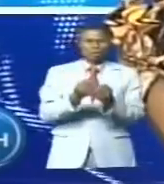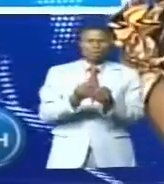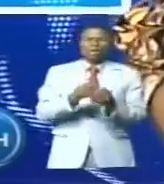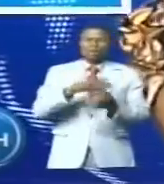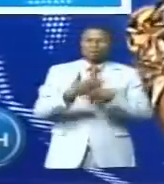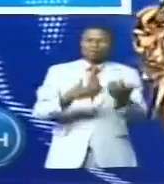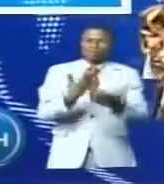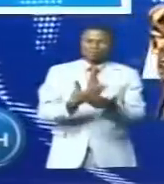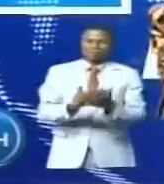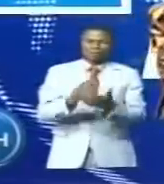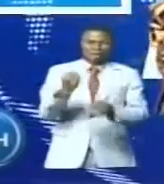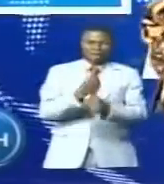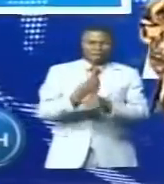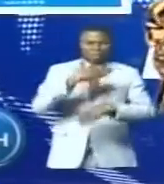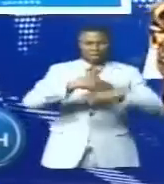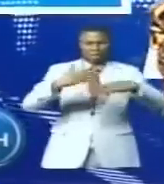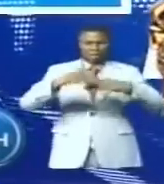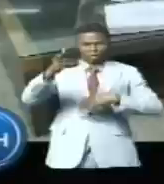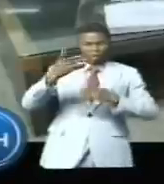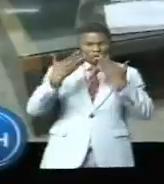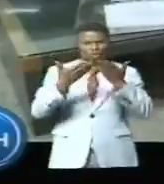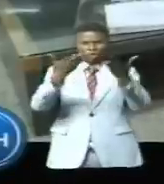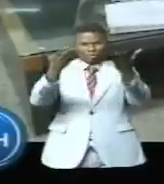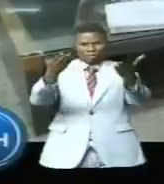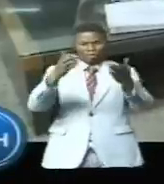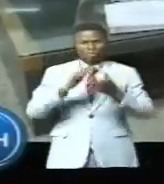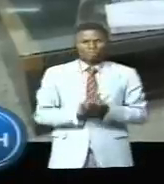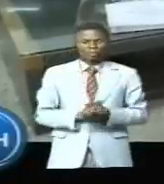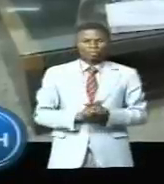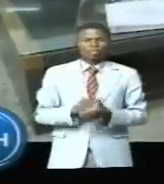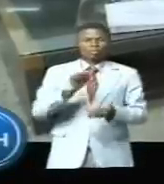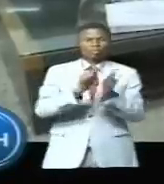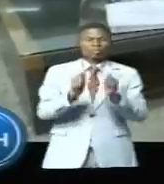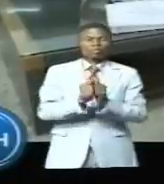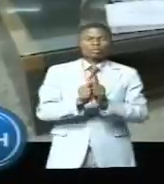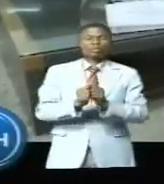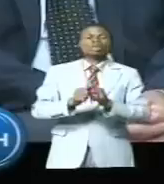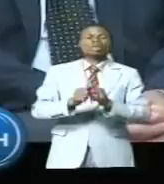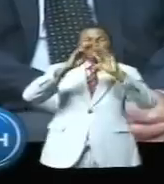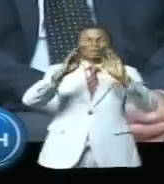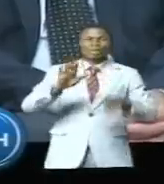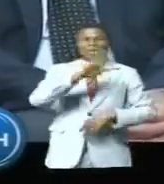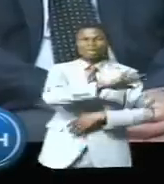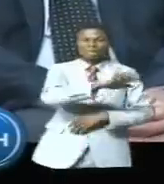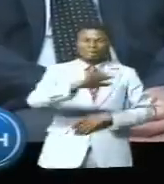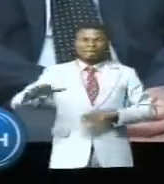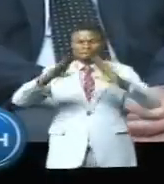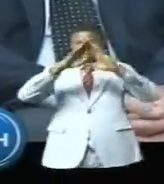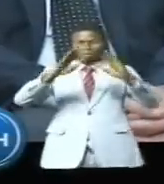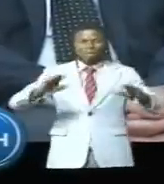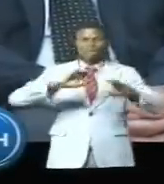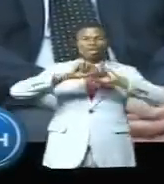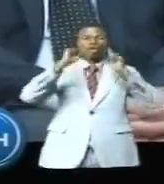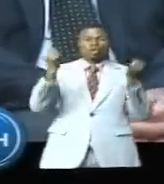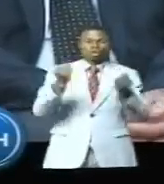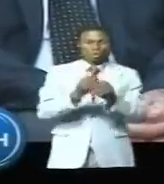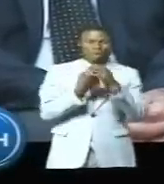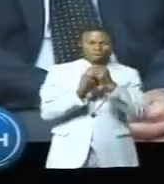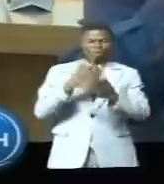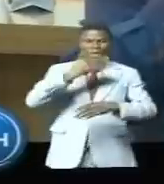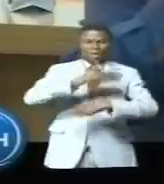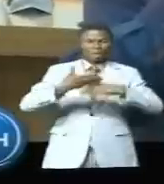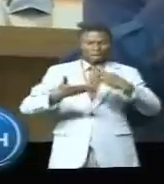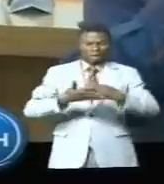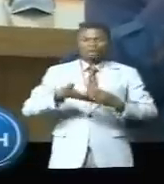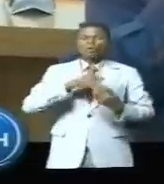accélérer le processus. Iverson Kababa. Il ressort de ces entretiens, près de 5 000 logements sociaux seront construits en faveur